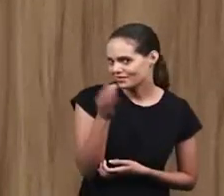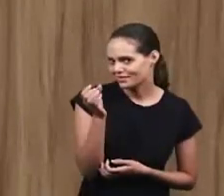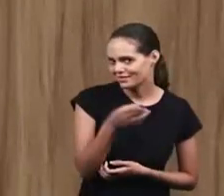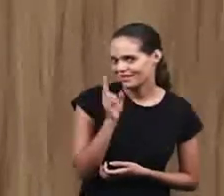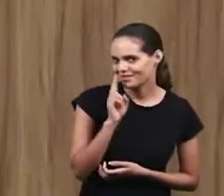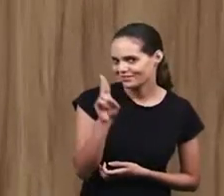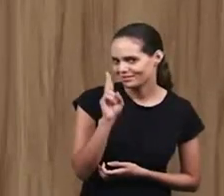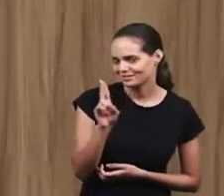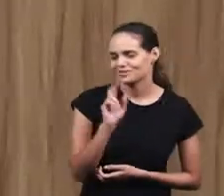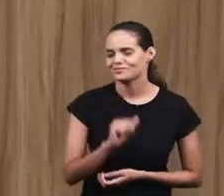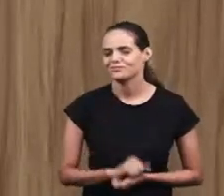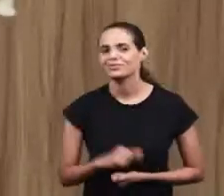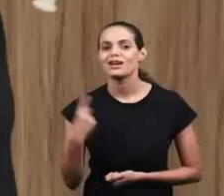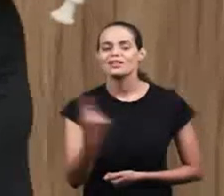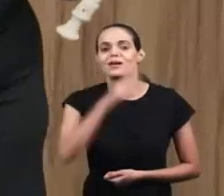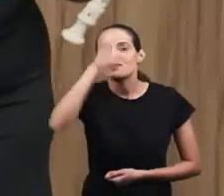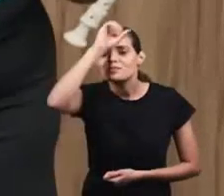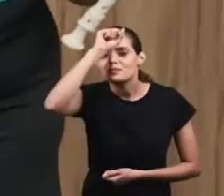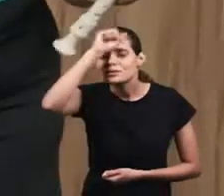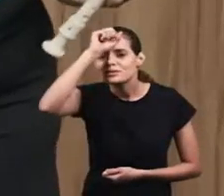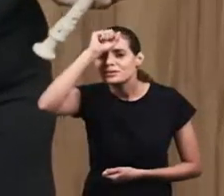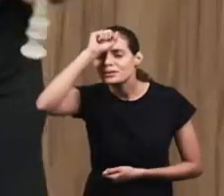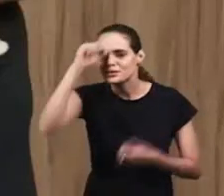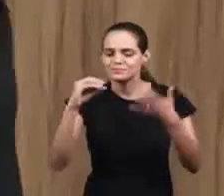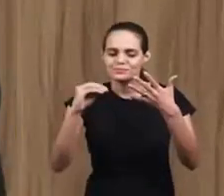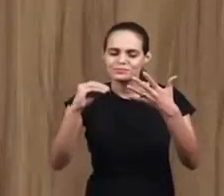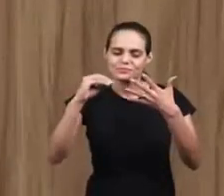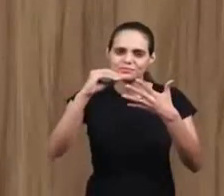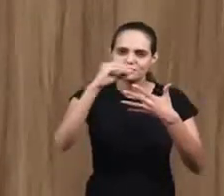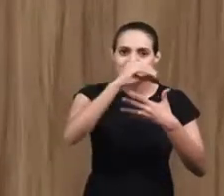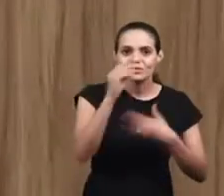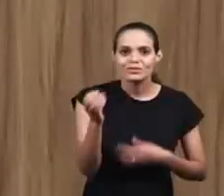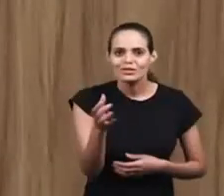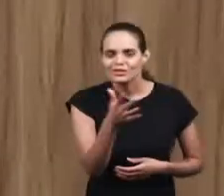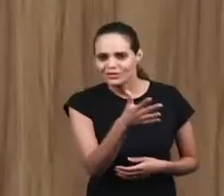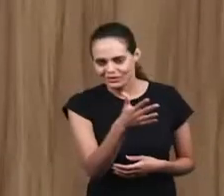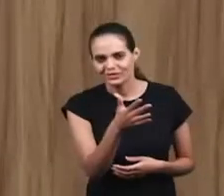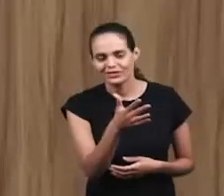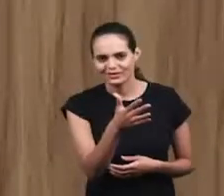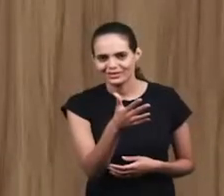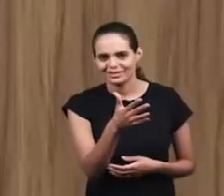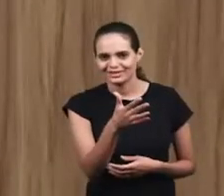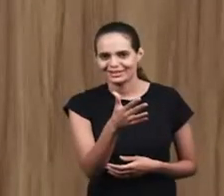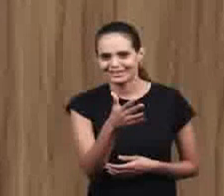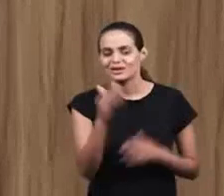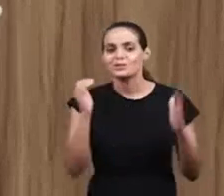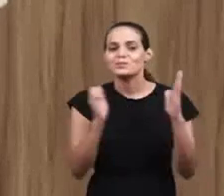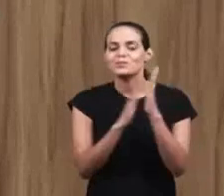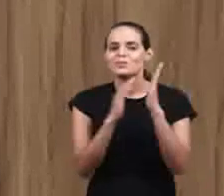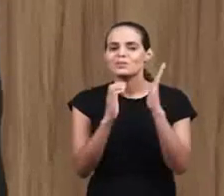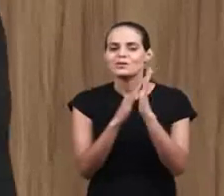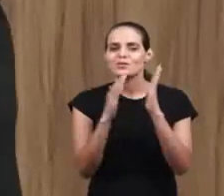vom Hohen zum Tiefen. F, E, D, C. Jetzt habe ich eine Neuigkeit. Wir lernten diese